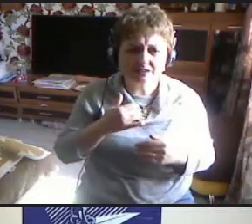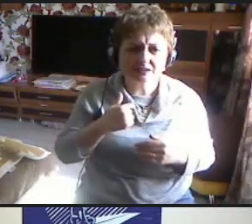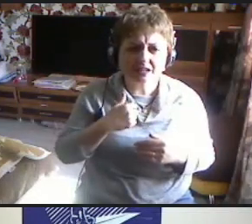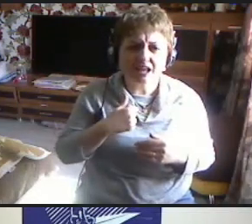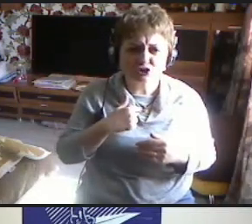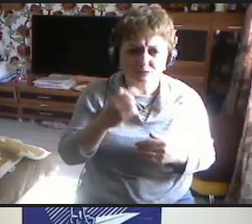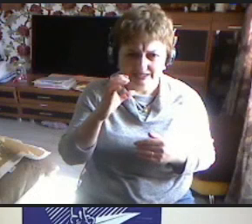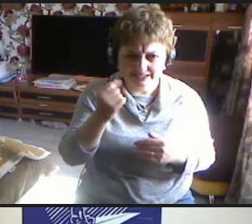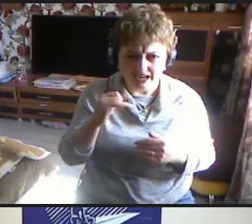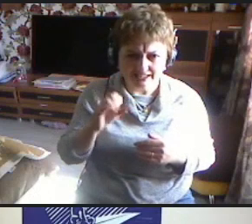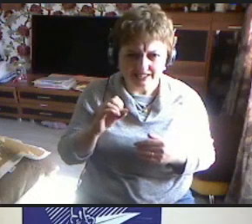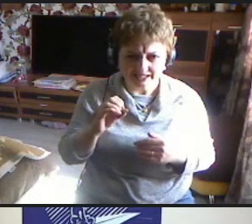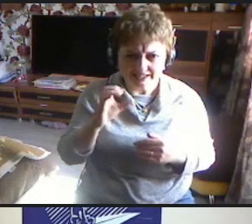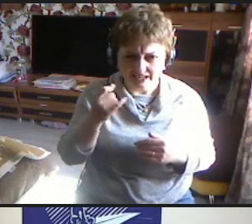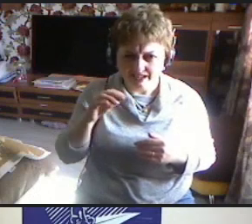я был?